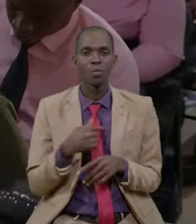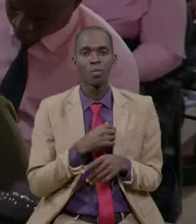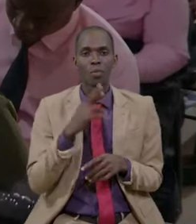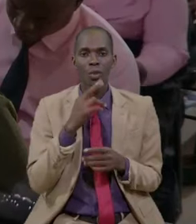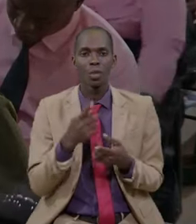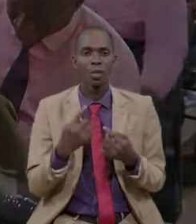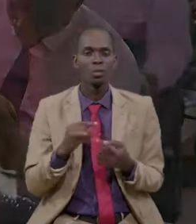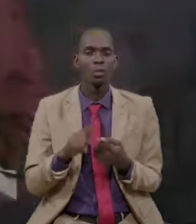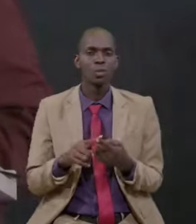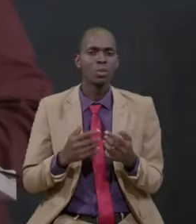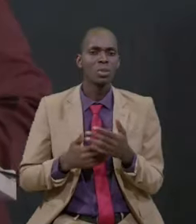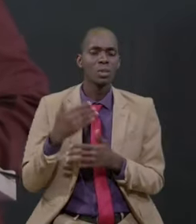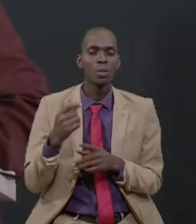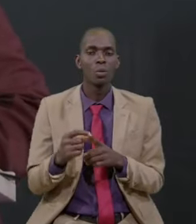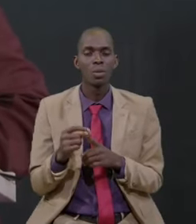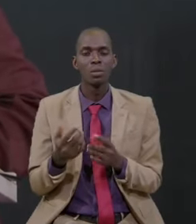Quelle est la lettre suivante, je dis?